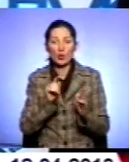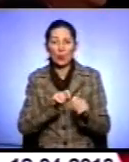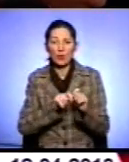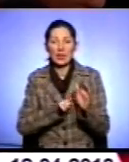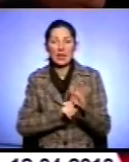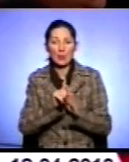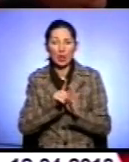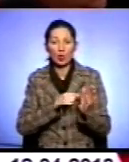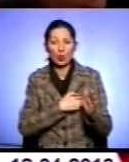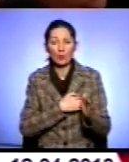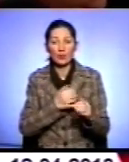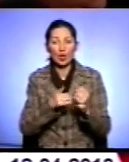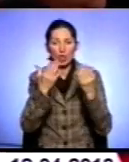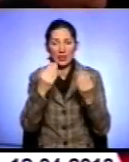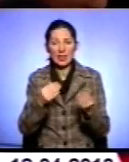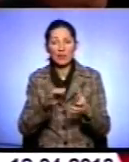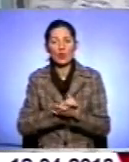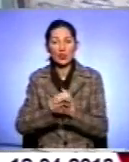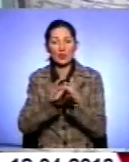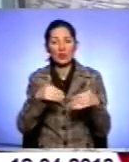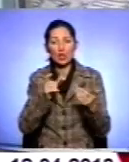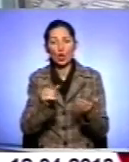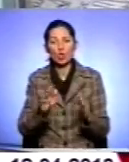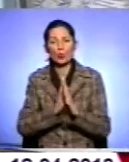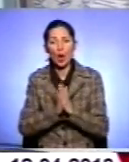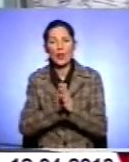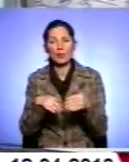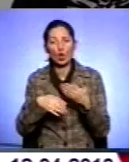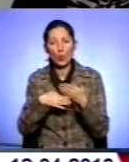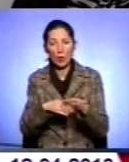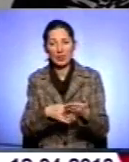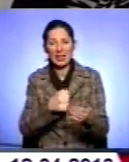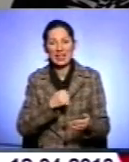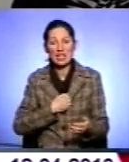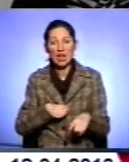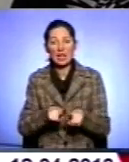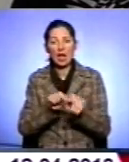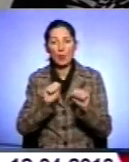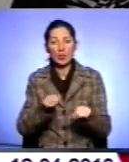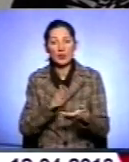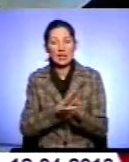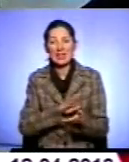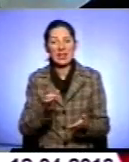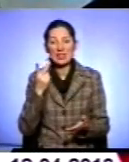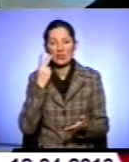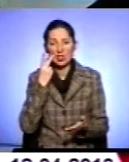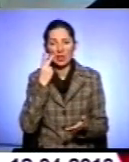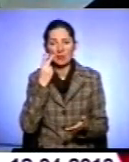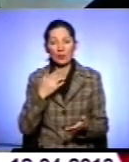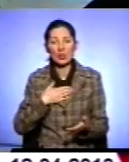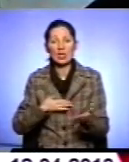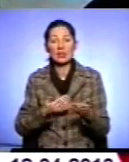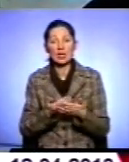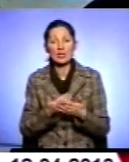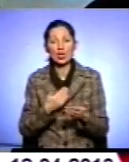температуру. Щодня у товариство звертаються люди із проханням допомогти. На жаль, така можливість є не завжди. Мені здається, що нам треба